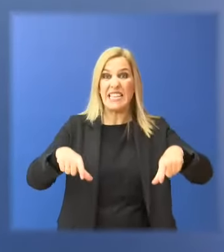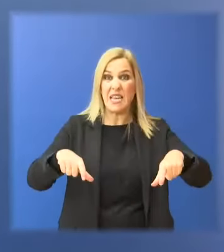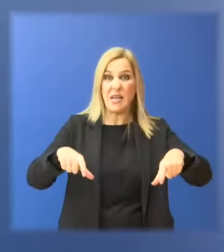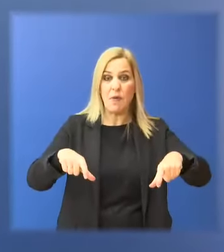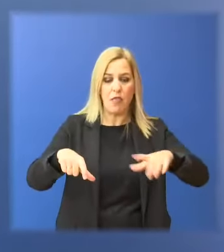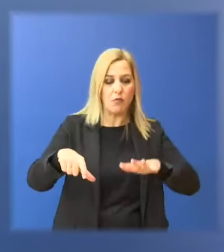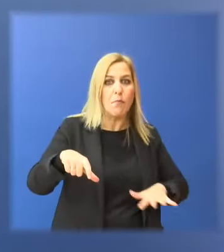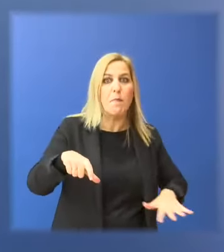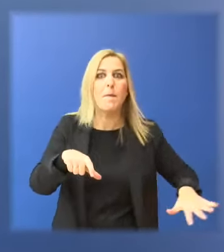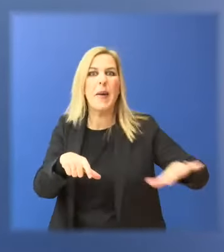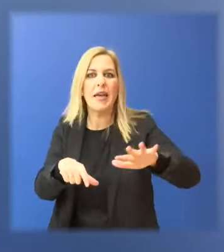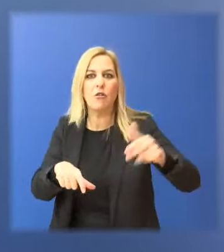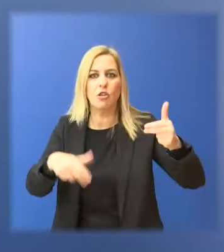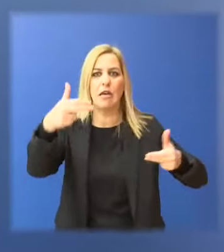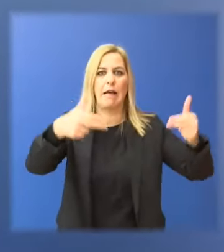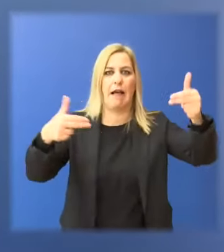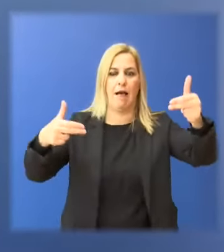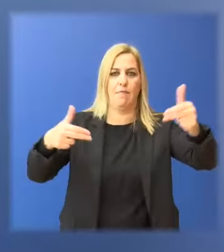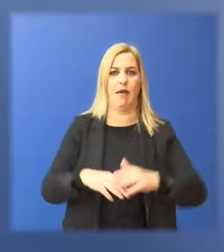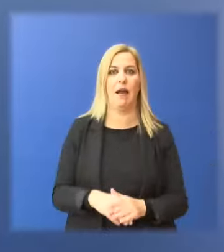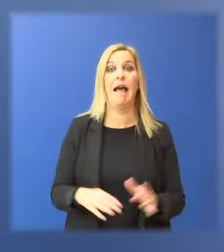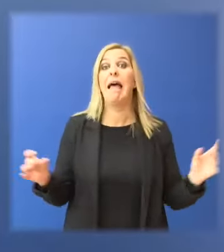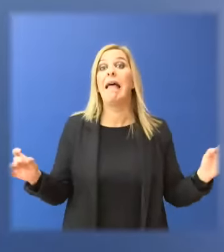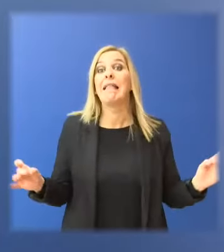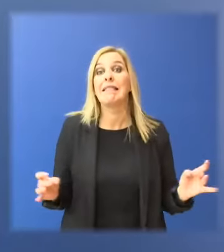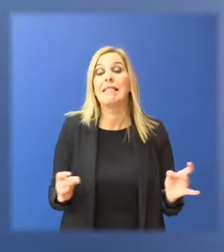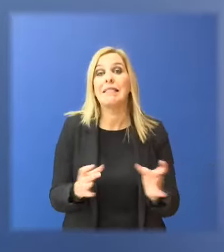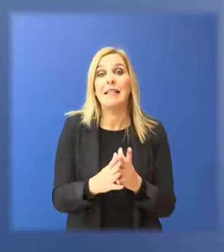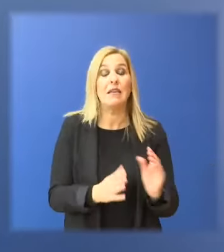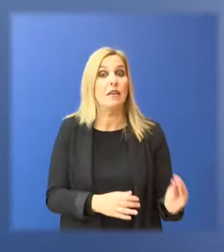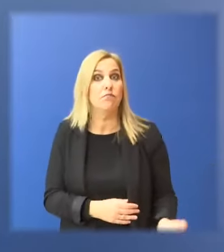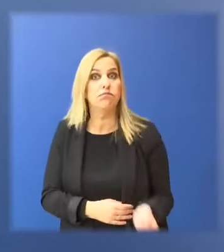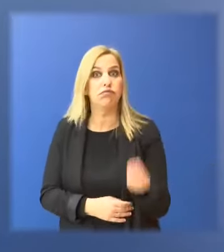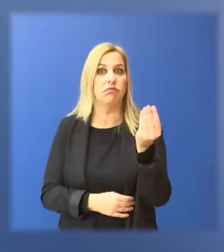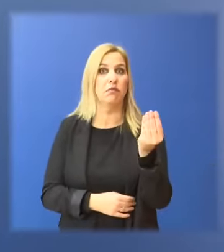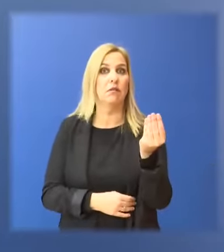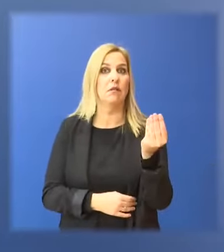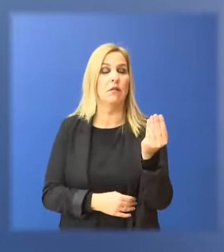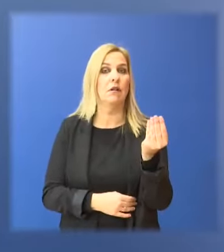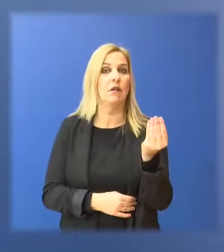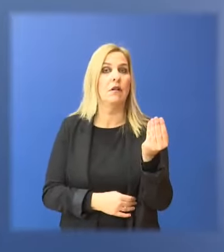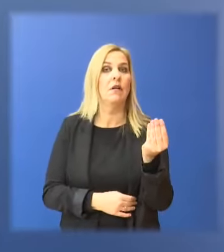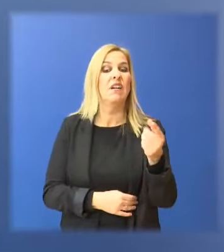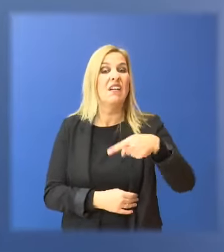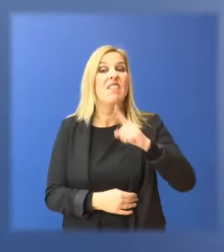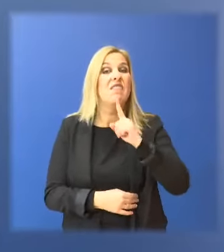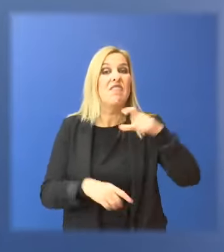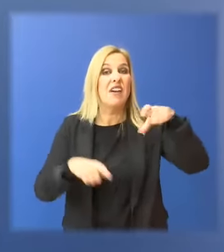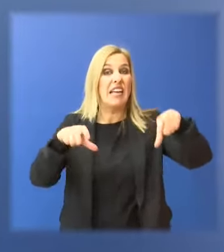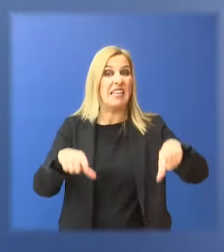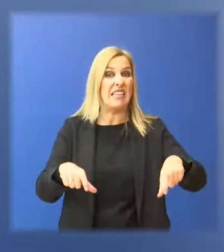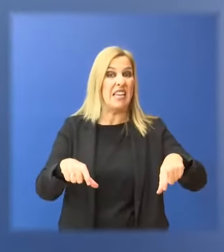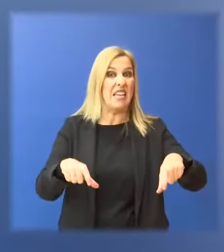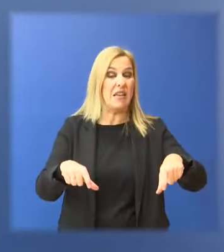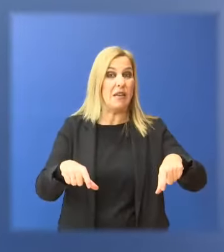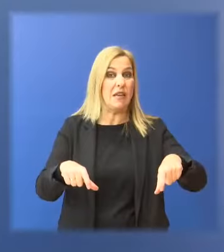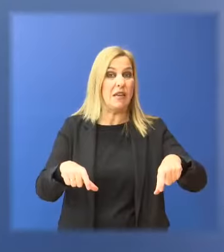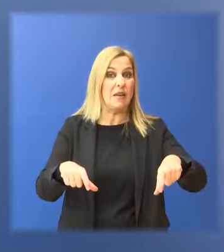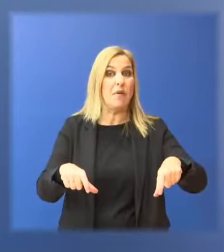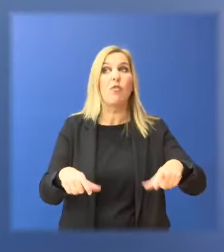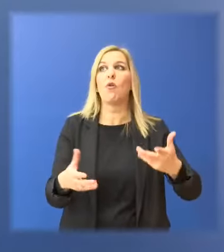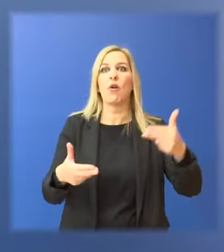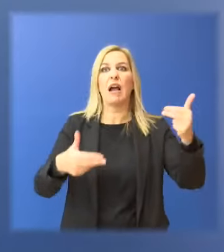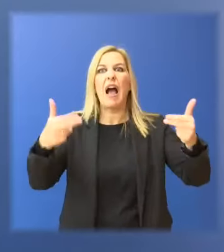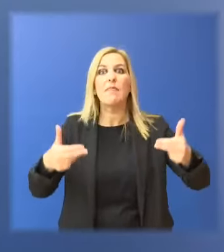και προβλέπεται η μη διεξαγωγή αθλητικών γεγονότων αν διαπιστωθεί η μη προσήκουσα εγκατάσταση και μη λειτουργία του